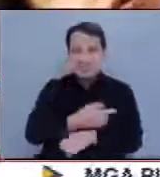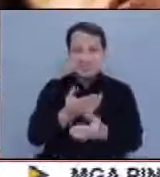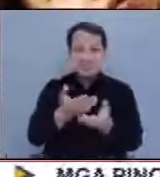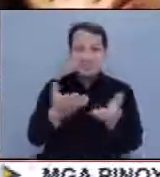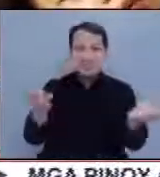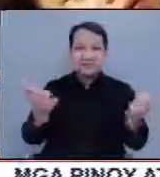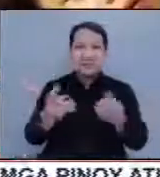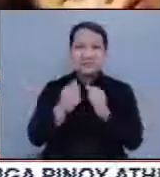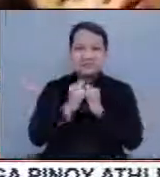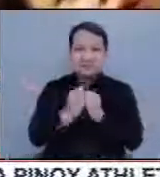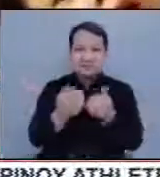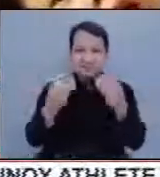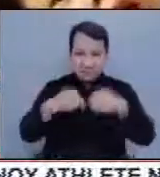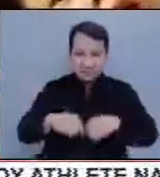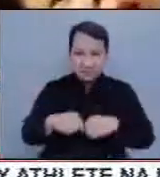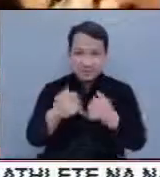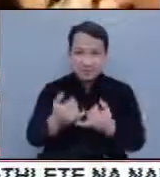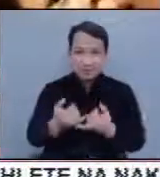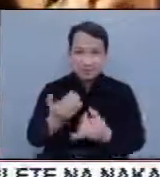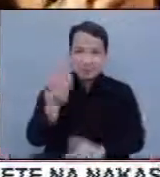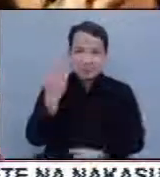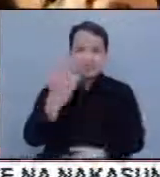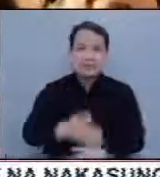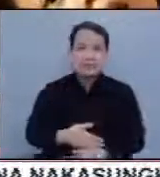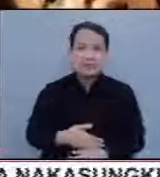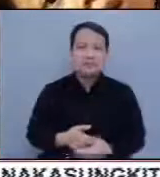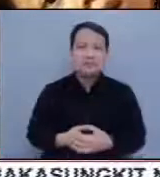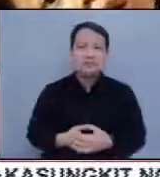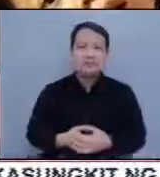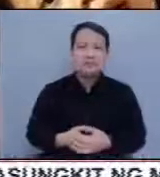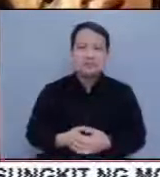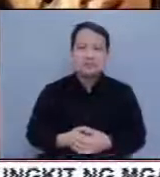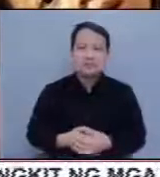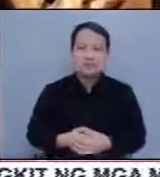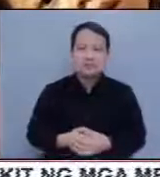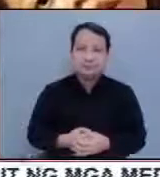amin ngayong umaga. Mabuhay po kayo.